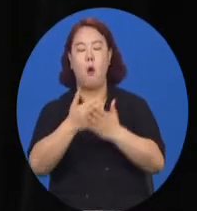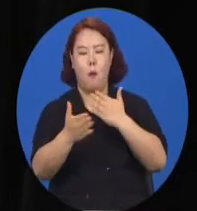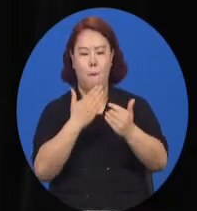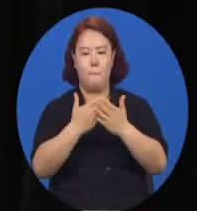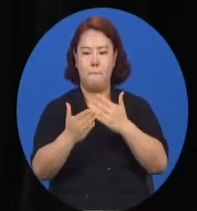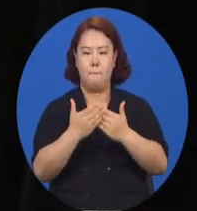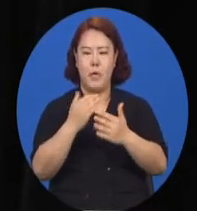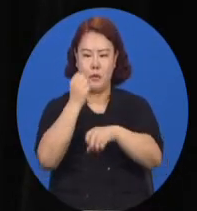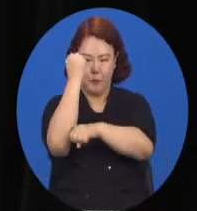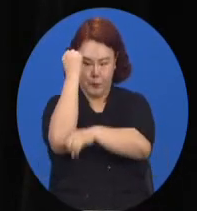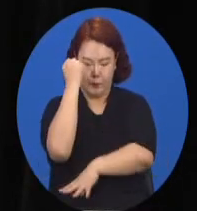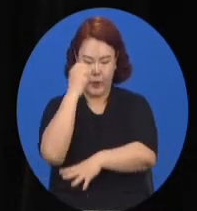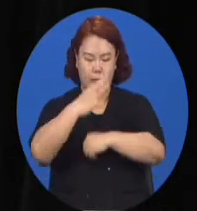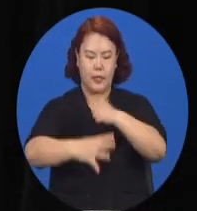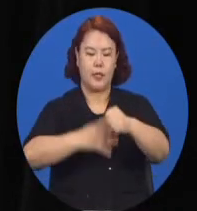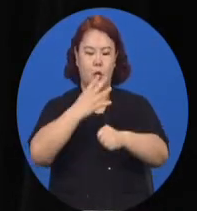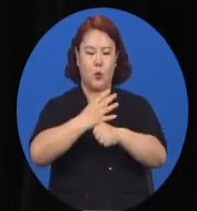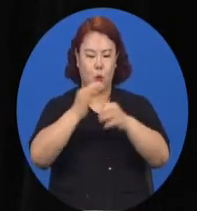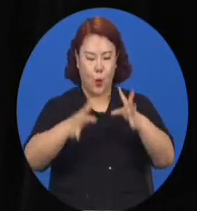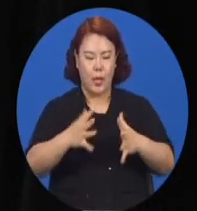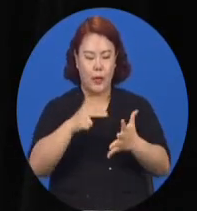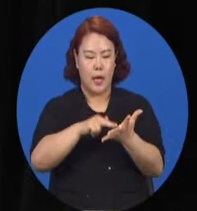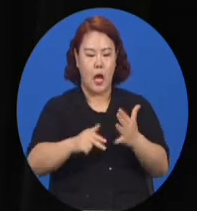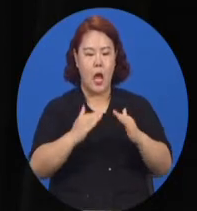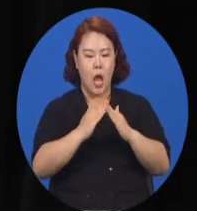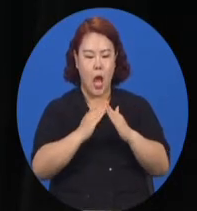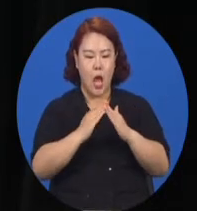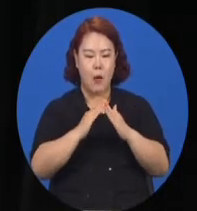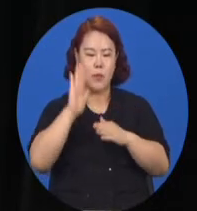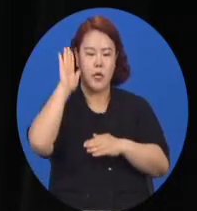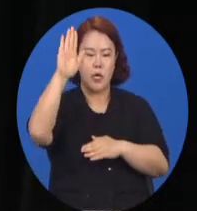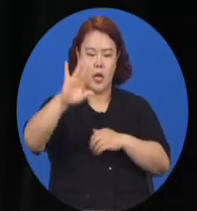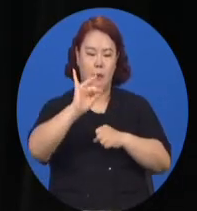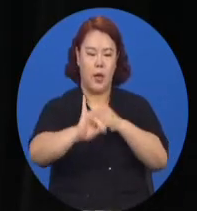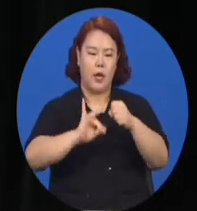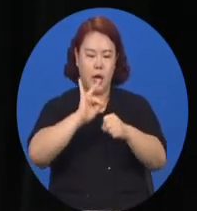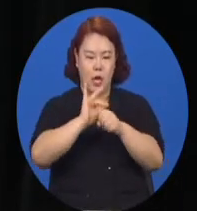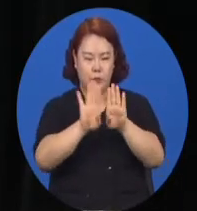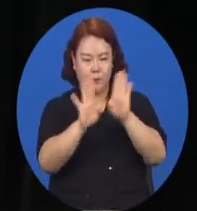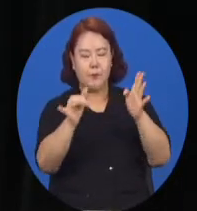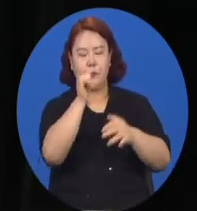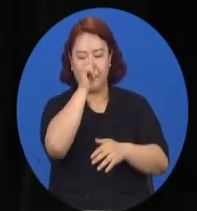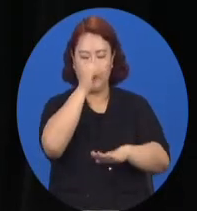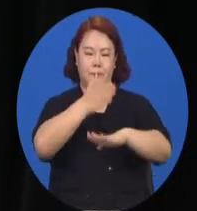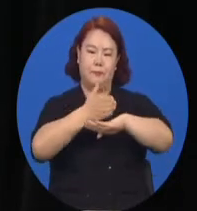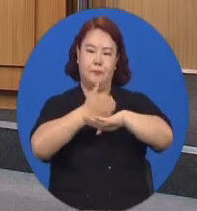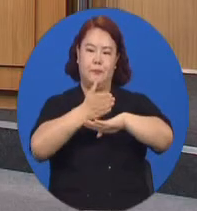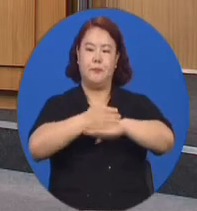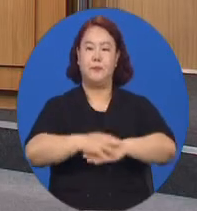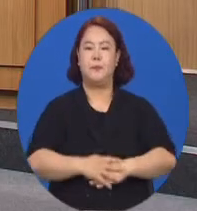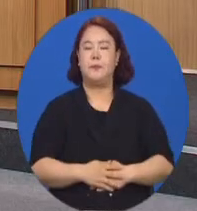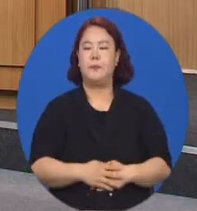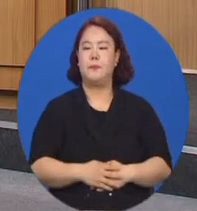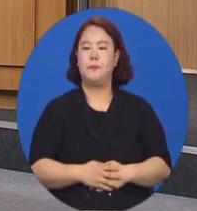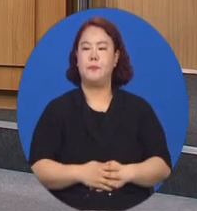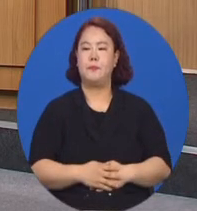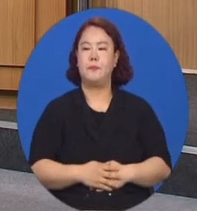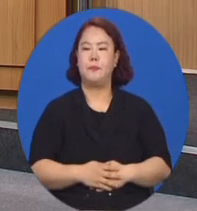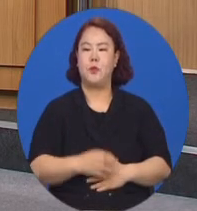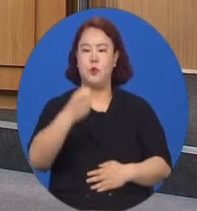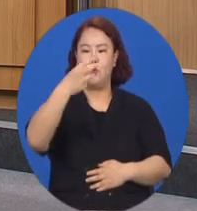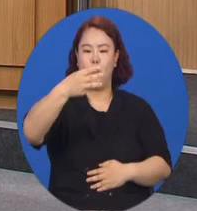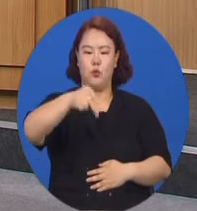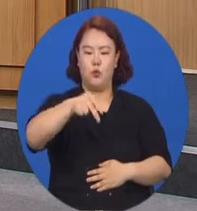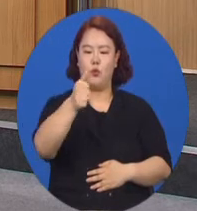의정 경험을 바탕으로 4년으로 단양의 미래 100년을 열어가겠습니다. 감사합니다. 네, 자, 계속해서